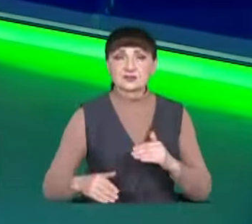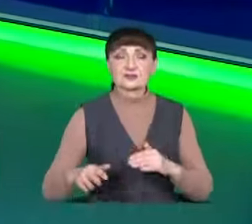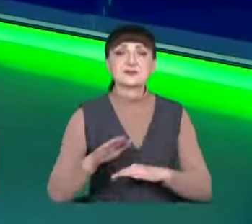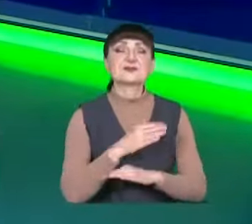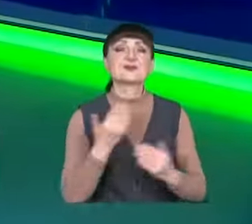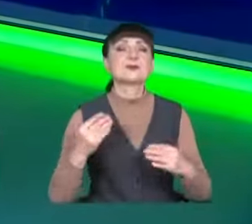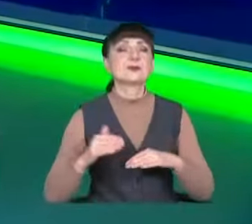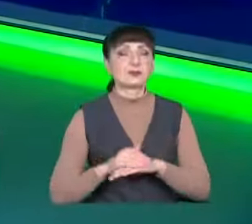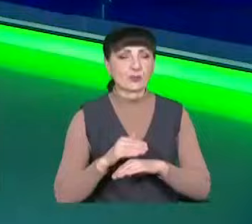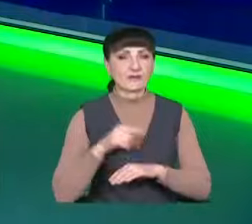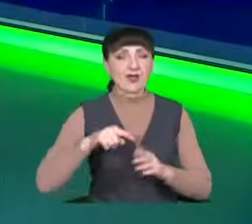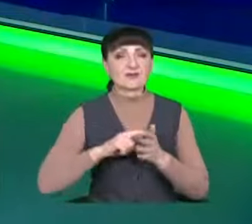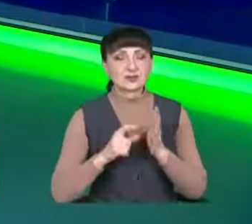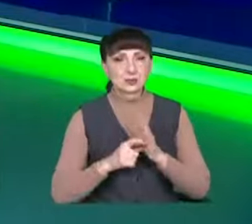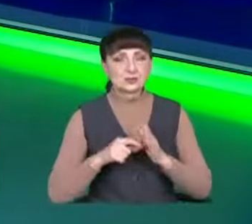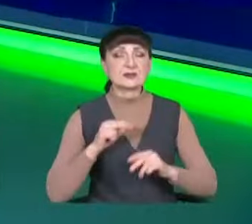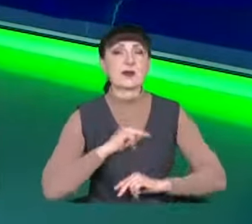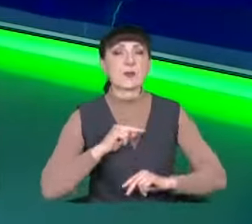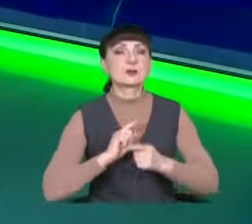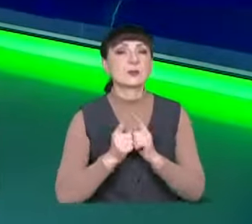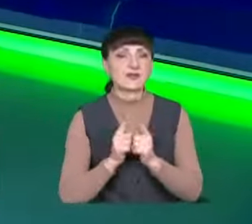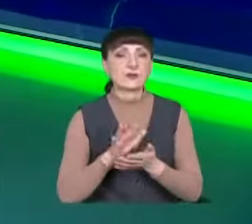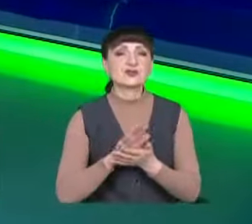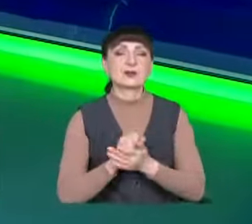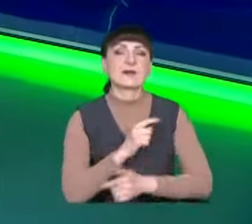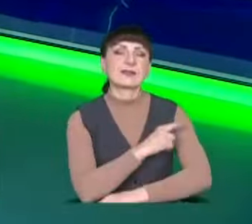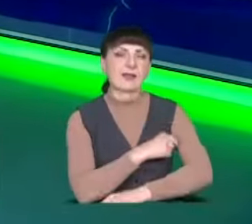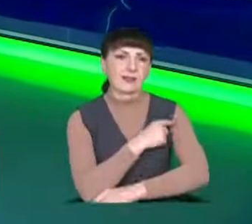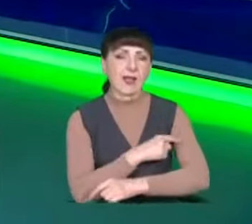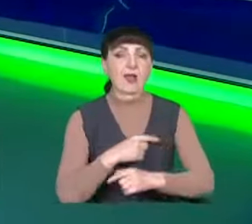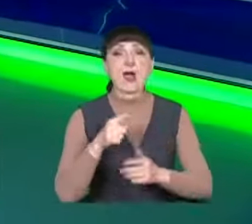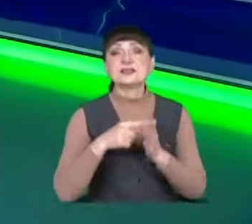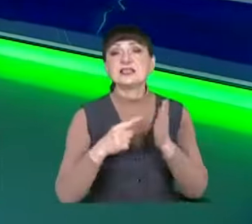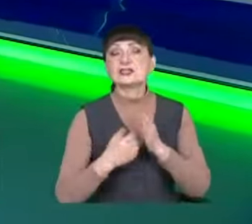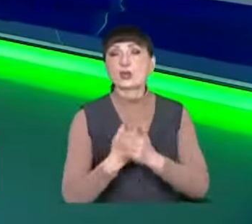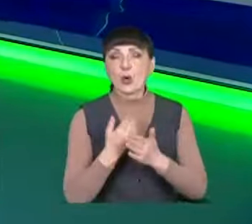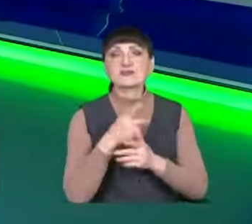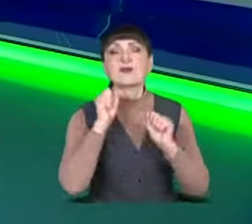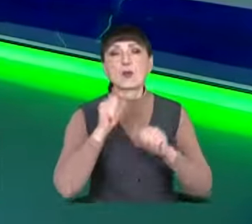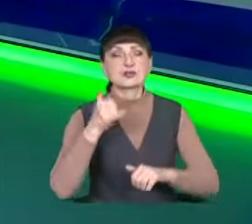Мы с вами прощаемся. В студии для вас работали Алия Абитова и Диас Махамбетов. А я напомню, интересными